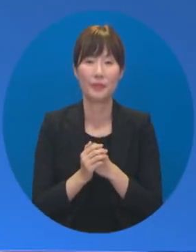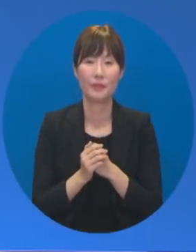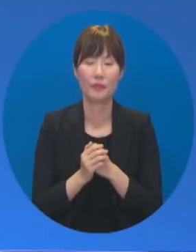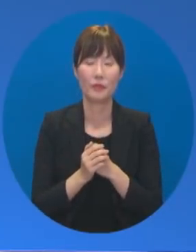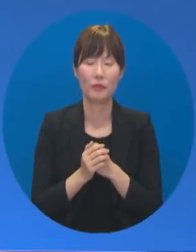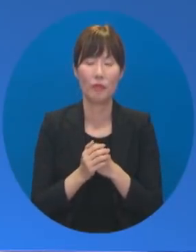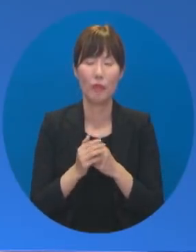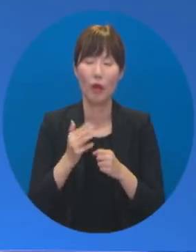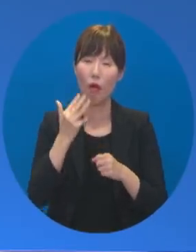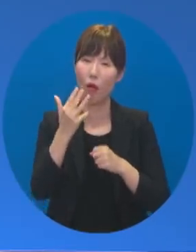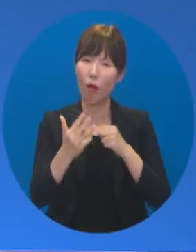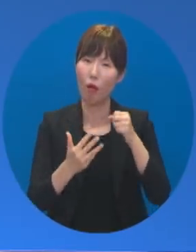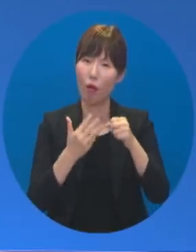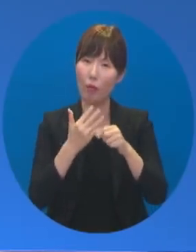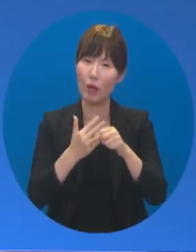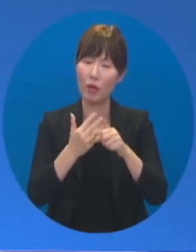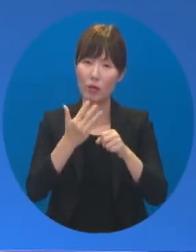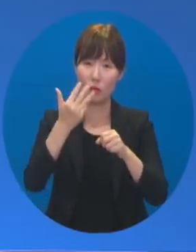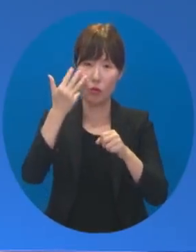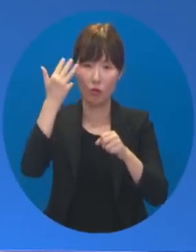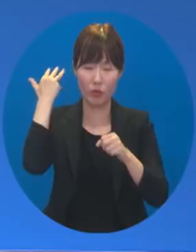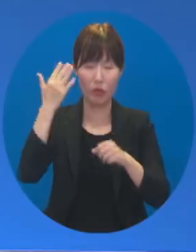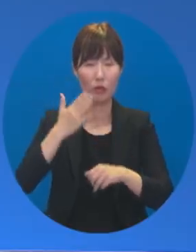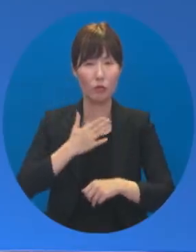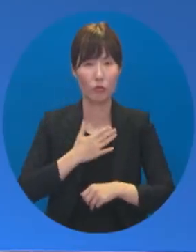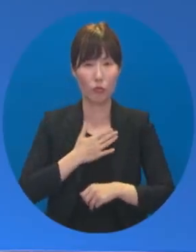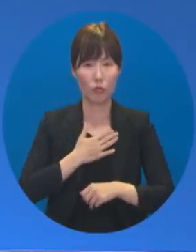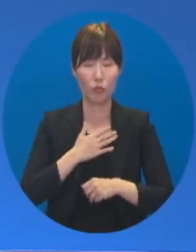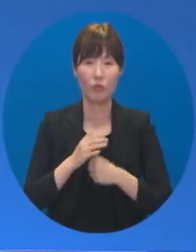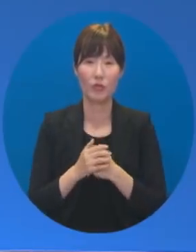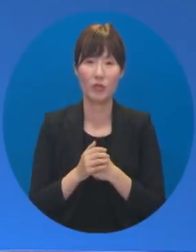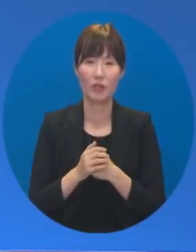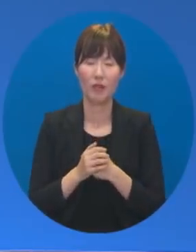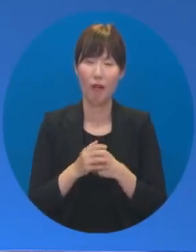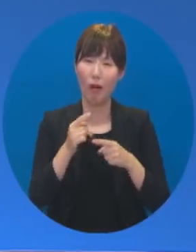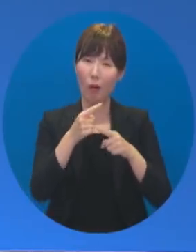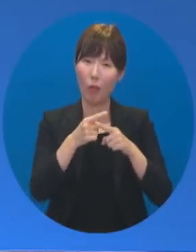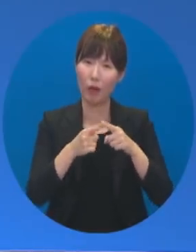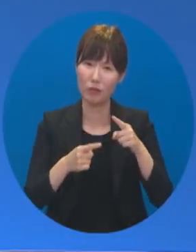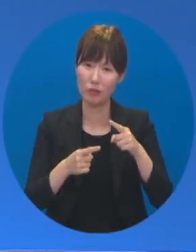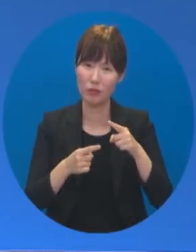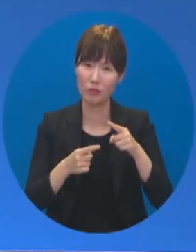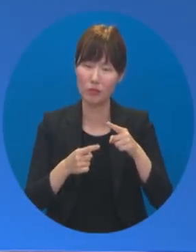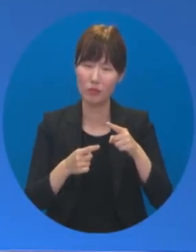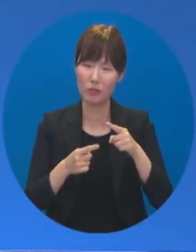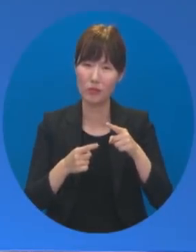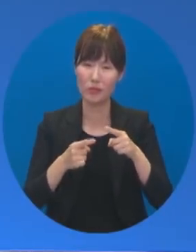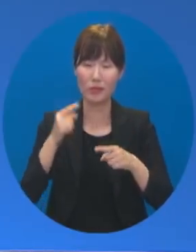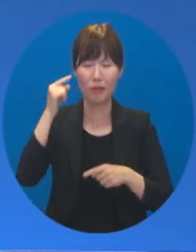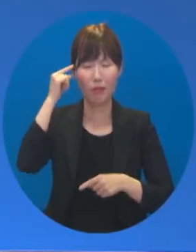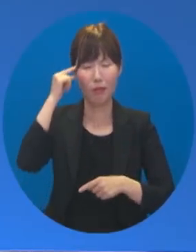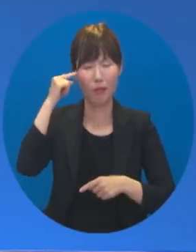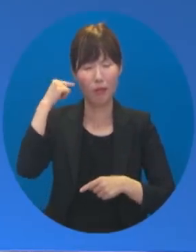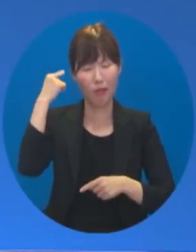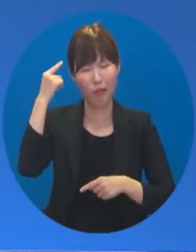8년 전에 정말 저도 반쯤은 정신이 나간 사람처럼